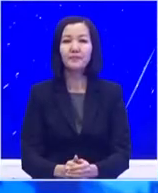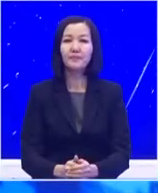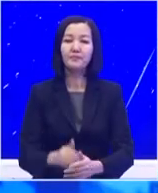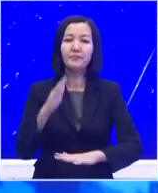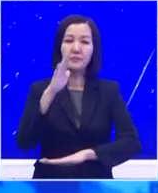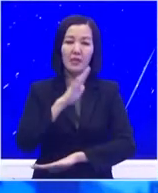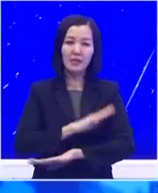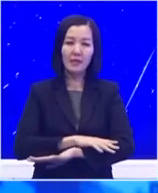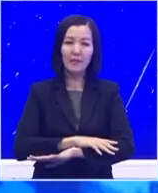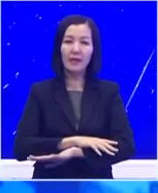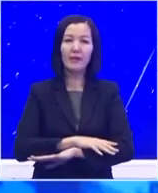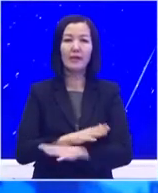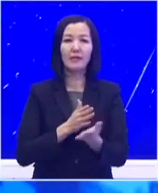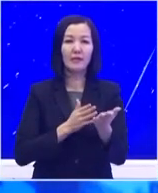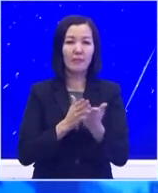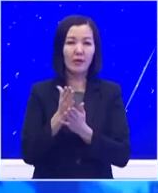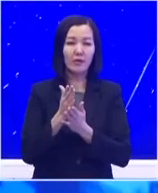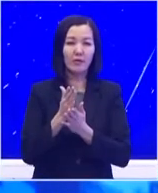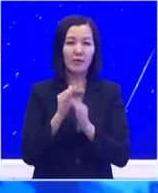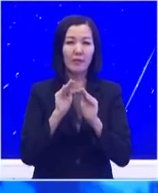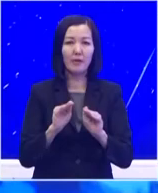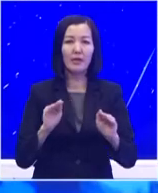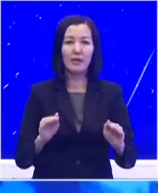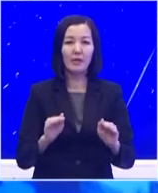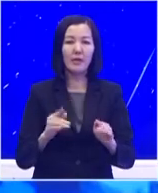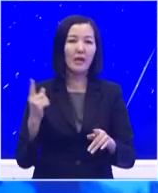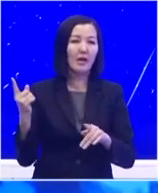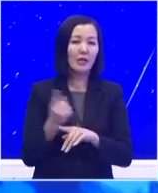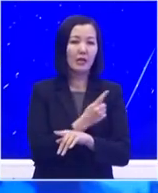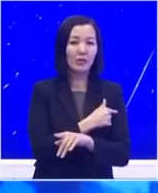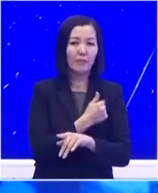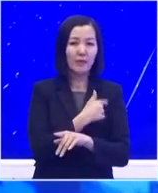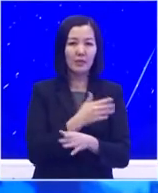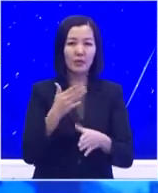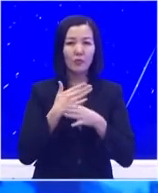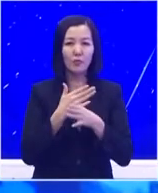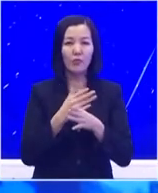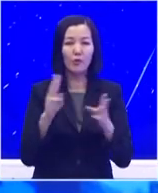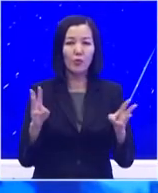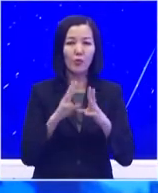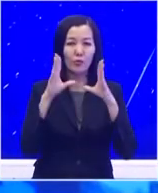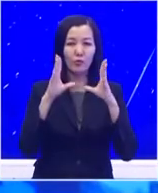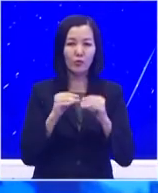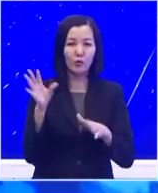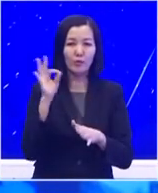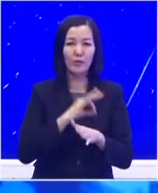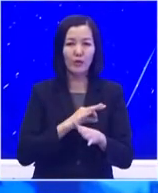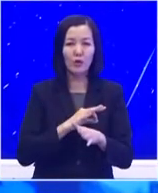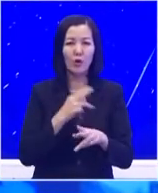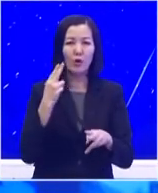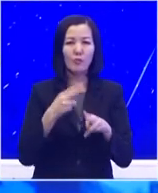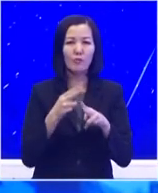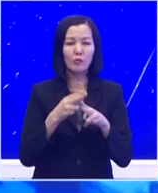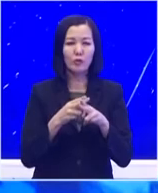Арнайы сабақ, арнайы бағыт бойынша оқып жатқан балаларға. Алғашқы медициналық көмек көрсету, өрт сөндіргішті пайдалану,